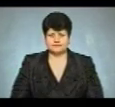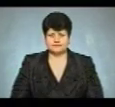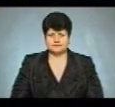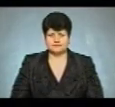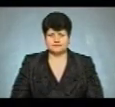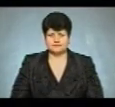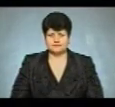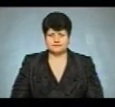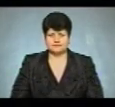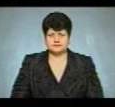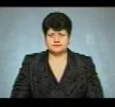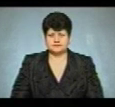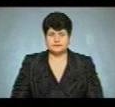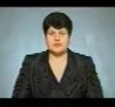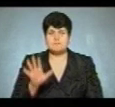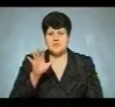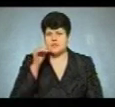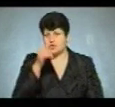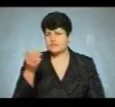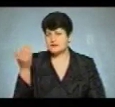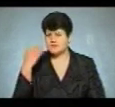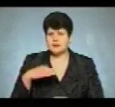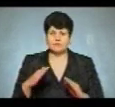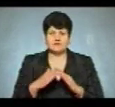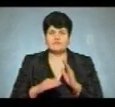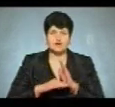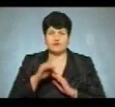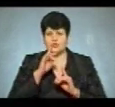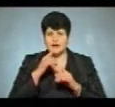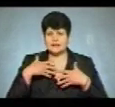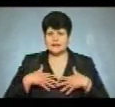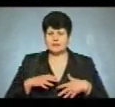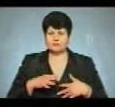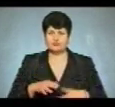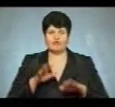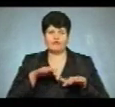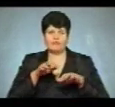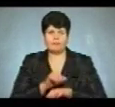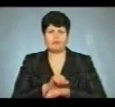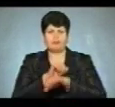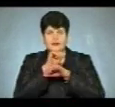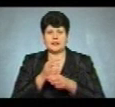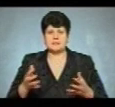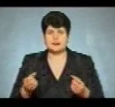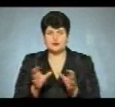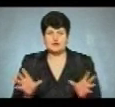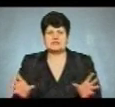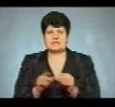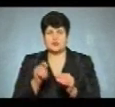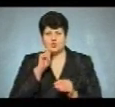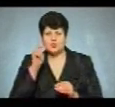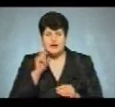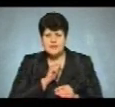Новини. 5 років тому біля будівлі Верховної Ради Криму відбувся мітинг на підтримку територіальної цілісності